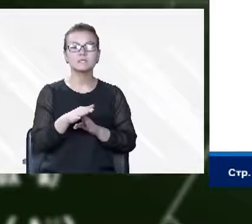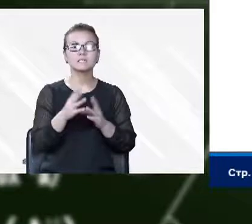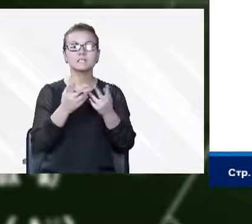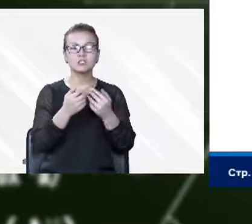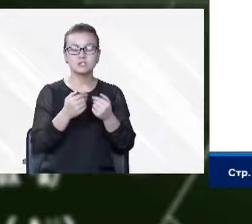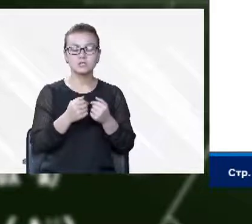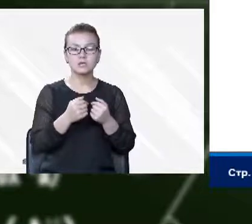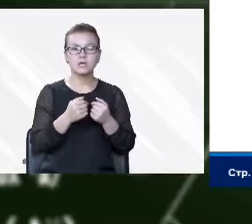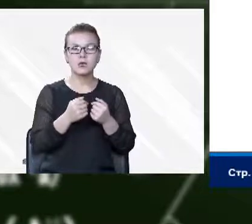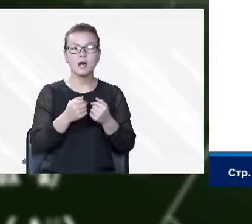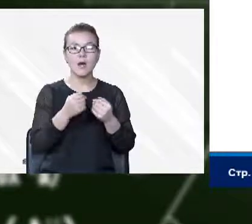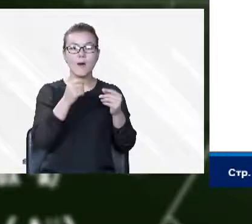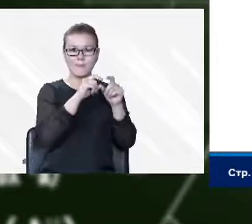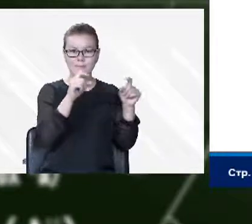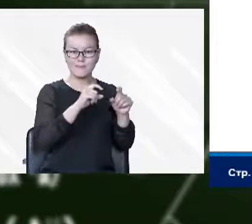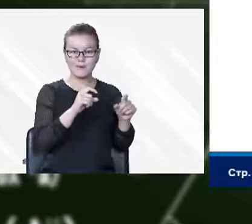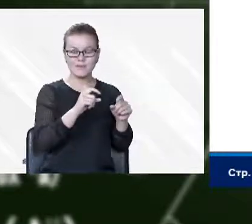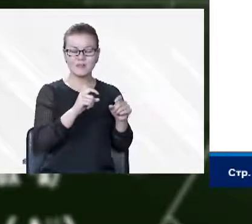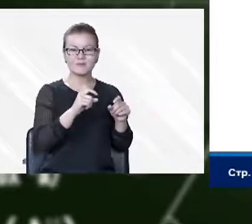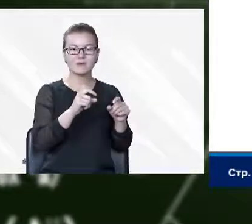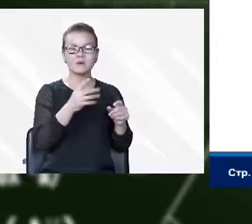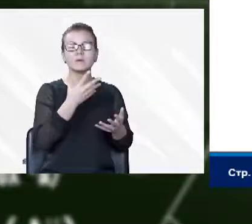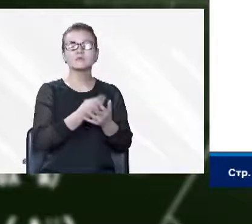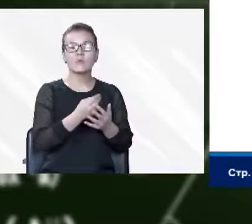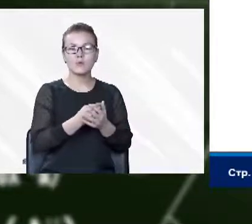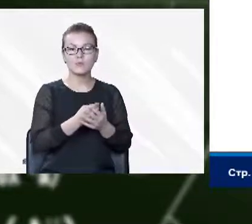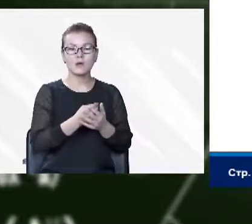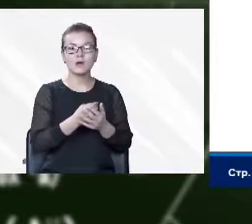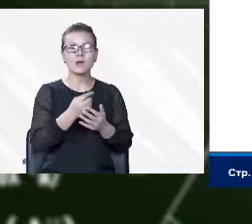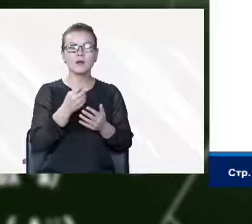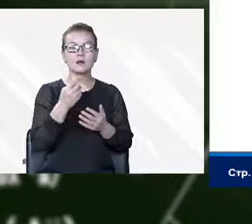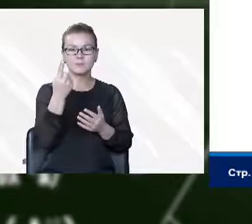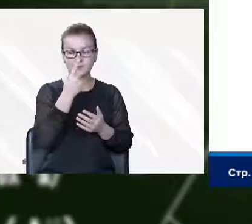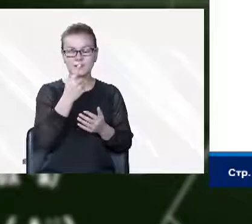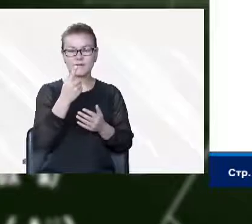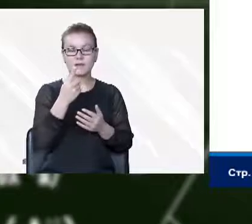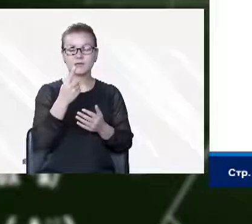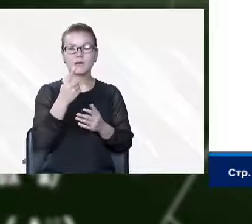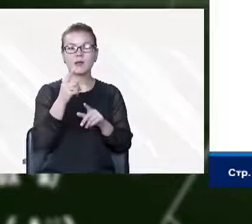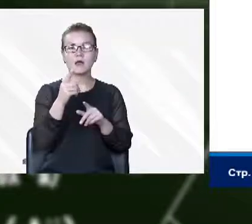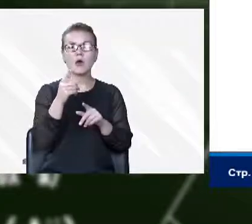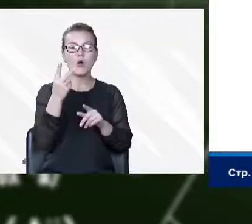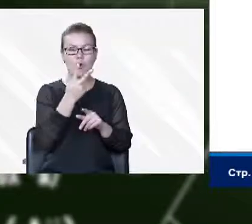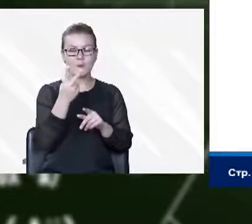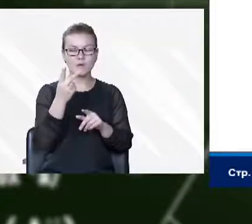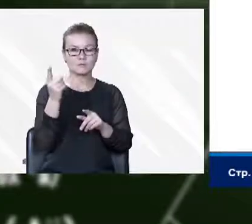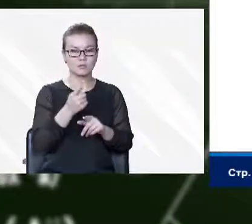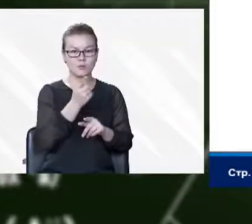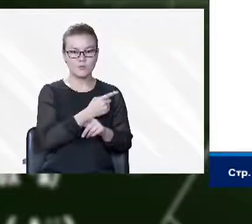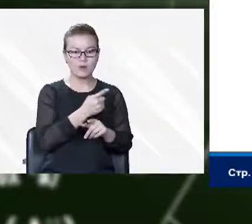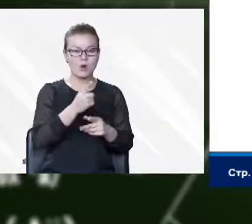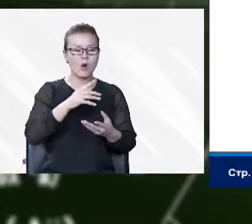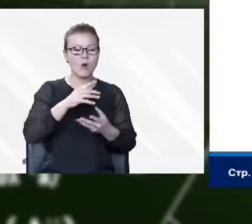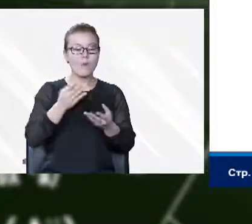решение примеров по-своему. Привел в первом примере обе дроби к